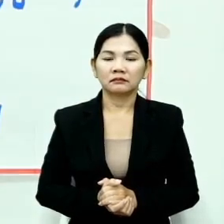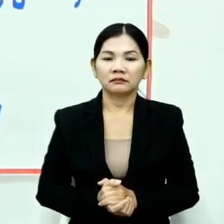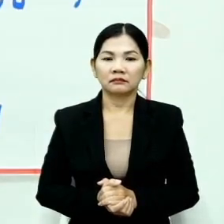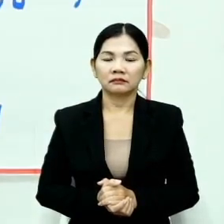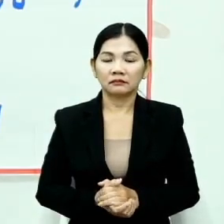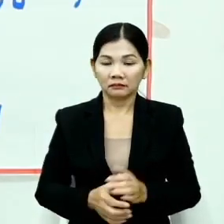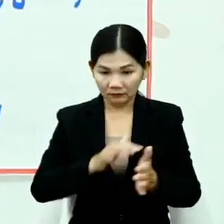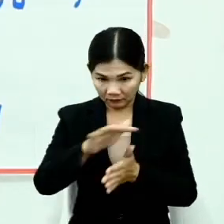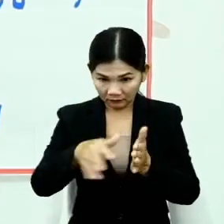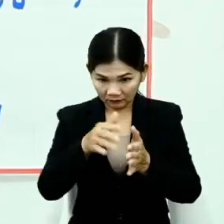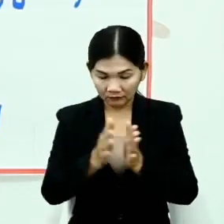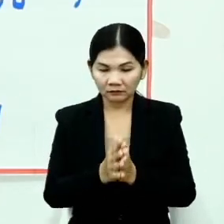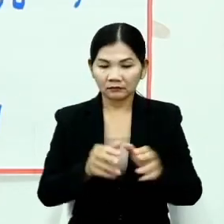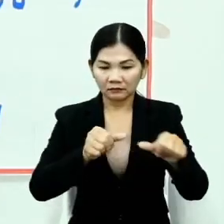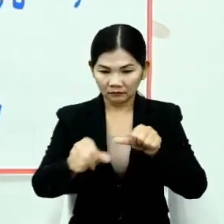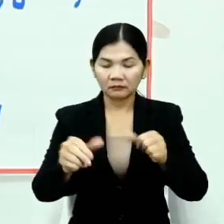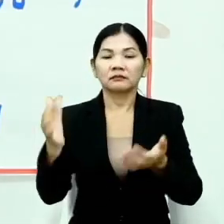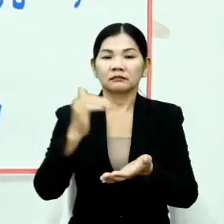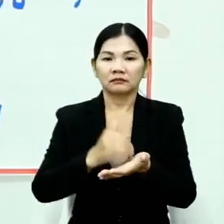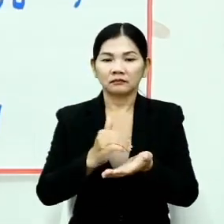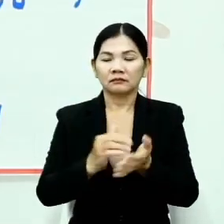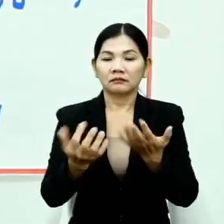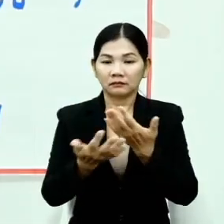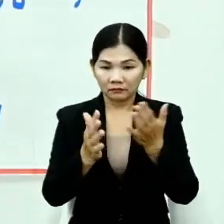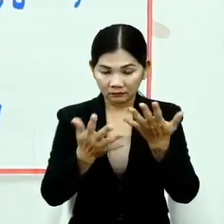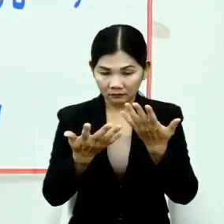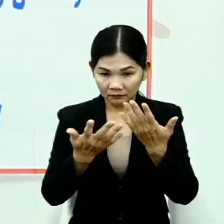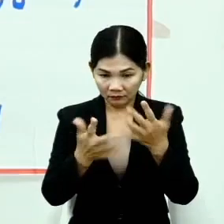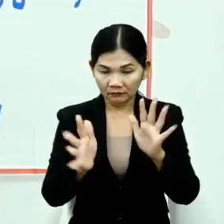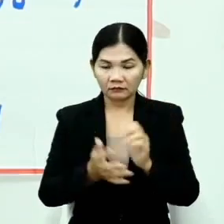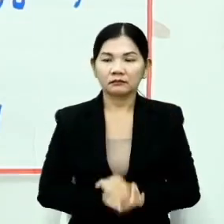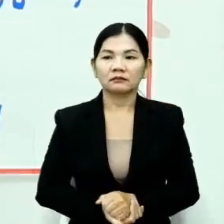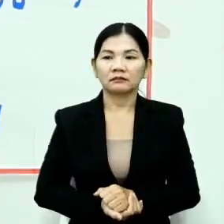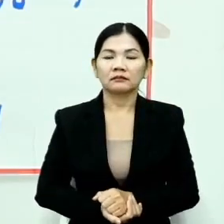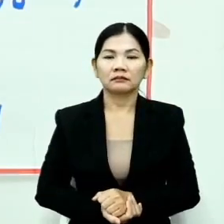ចាអរគុណឥឡូវយើងអានម្ដងទៀតត្រៀម